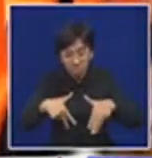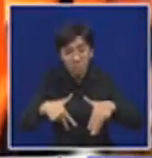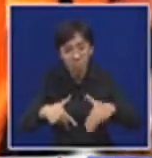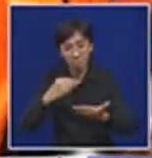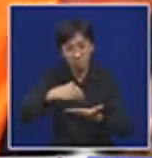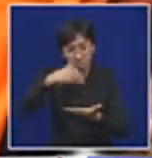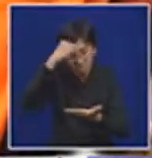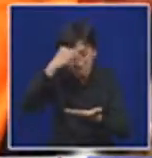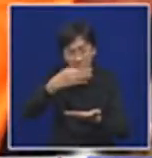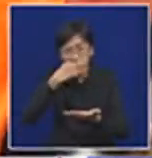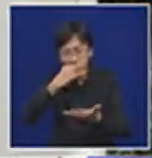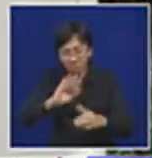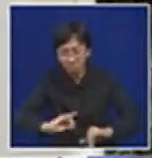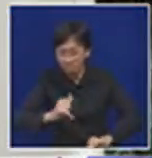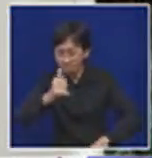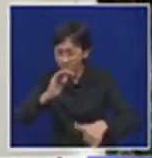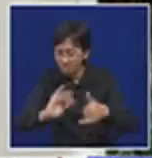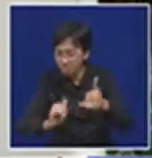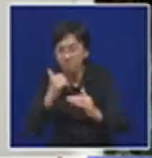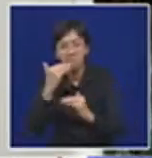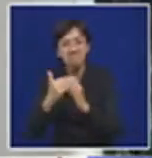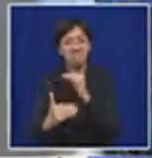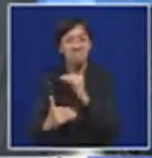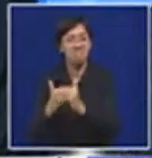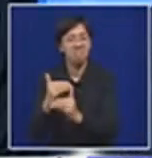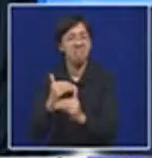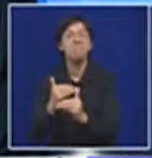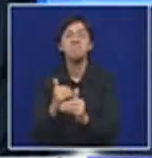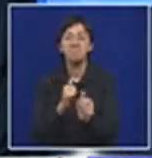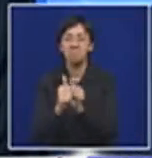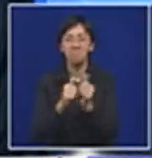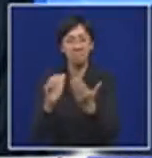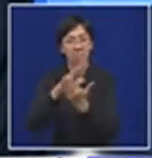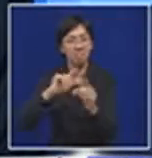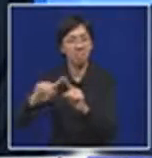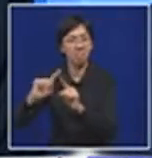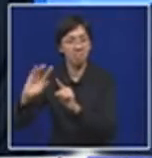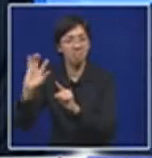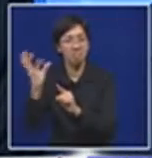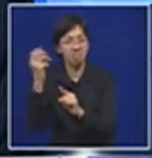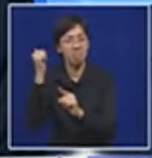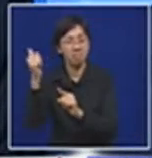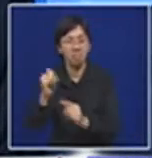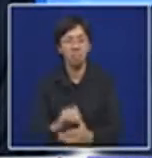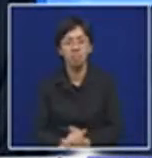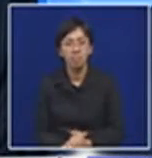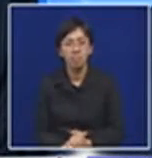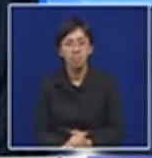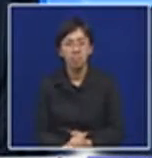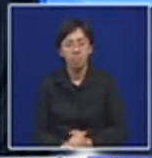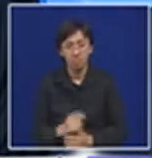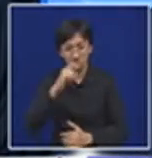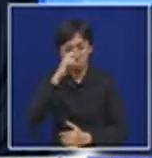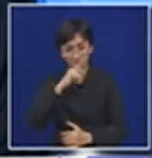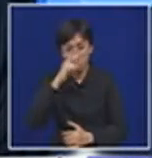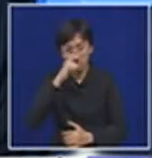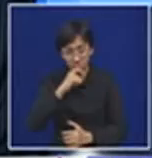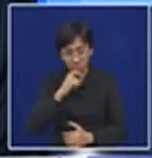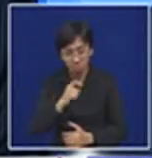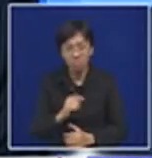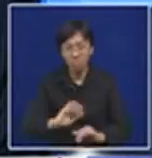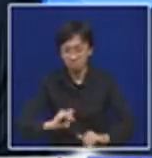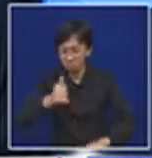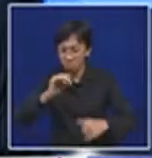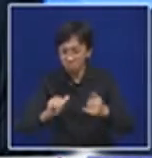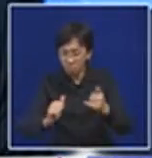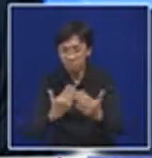ะต้องเรียนอย่างนั้นนะฮะให้มีกำลังสามารถที่จะแข่งขันได้นะฮะแล้วก็เป็นกำลังขับเคลื่อนสำคัญนะฮะในเรื่องของการเจริญเติบโต